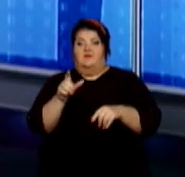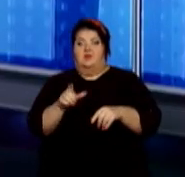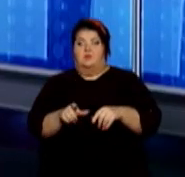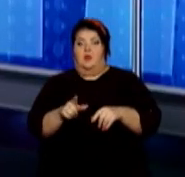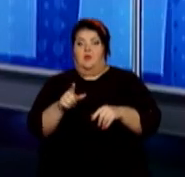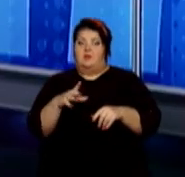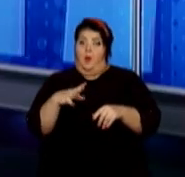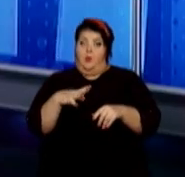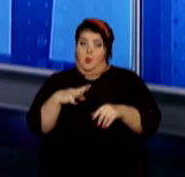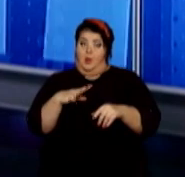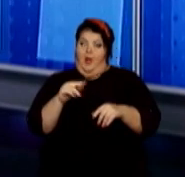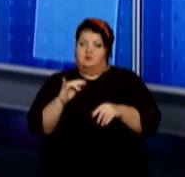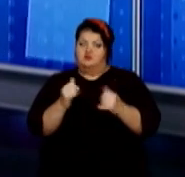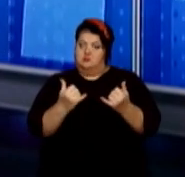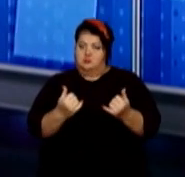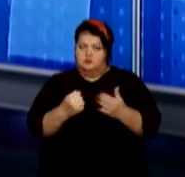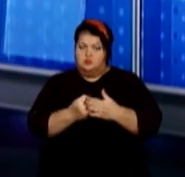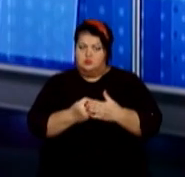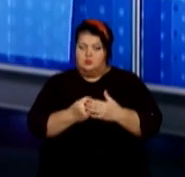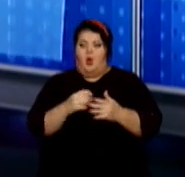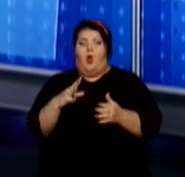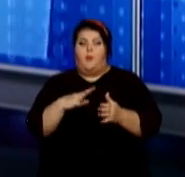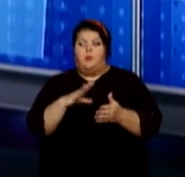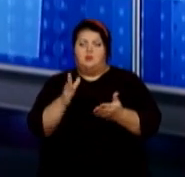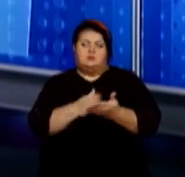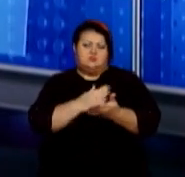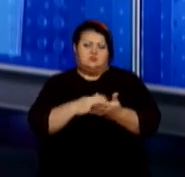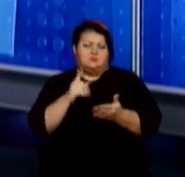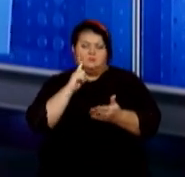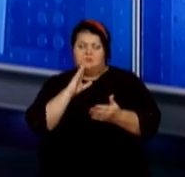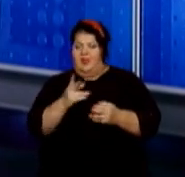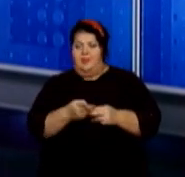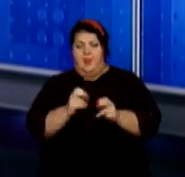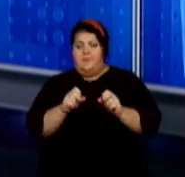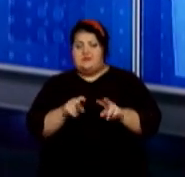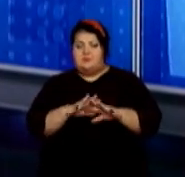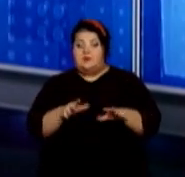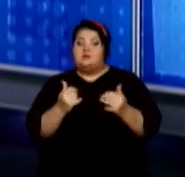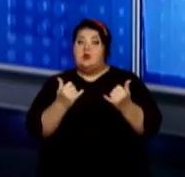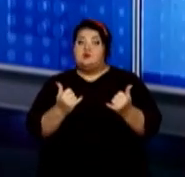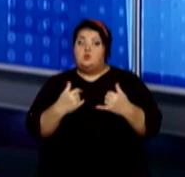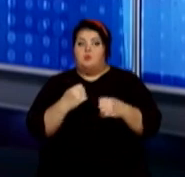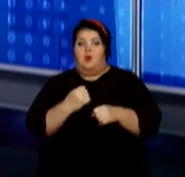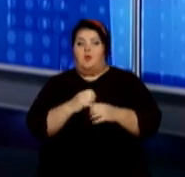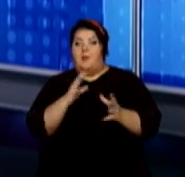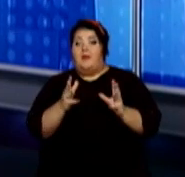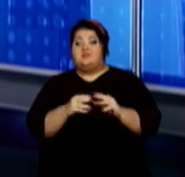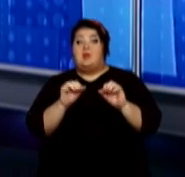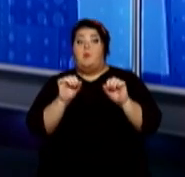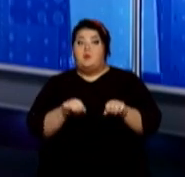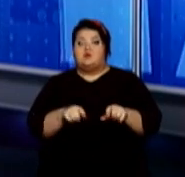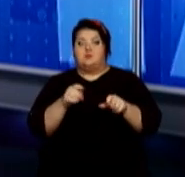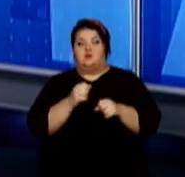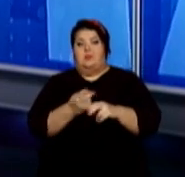чи була? Ну, була вона взагалі некомфортна і навіть небезпечна, то на сьогодні ми робимо все можливе, щоб зробити її